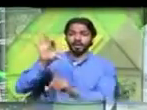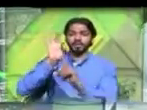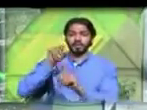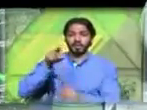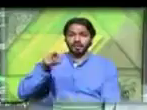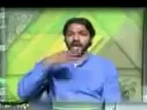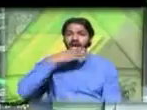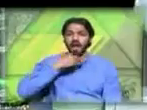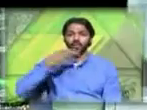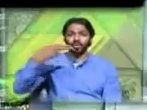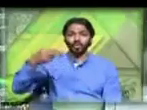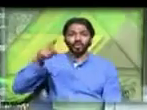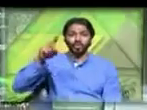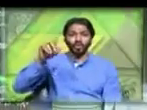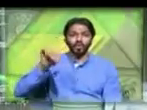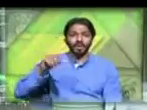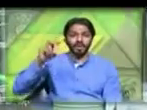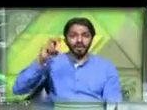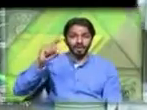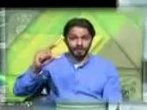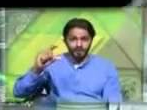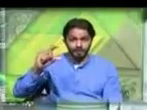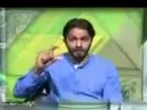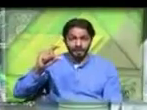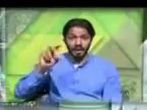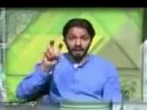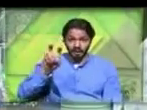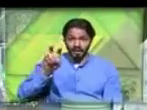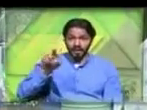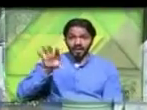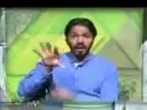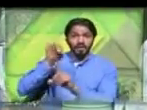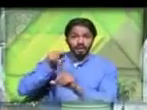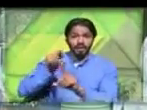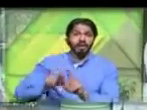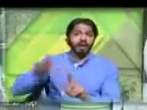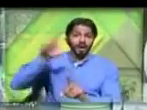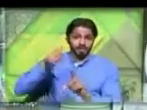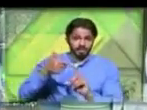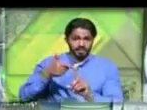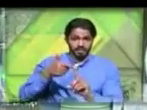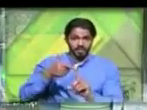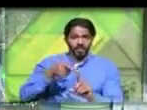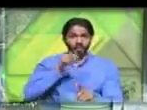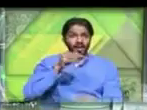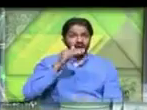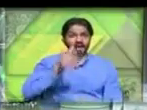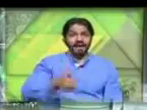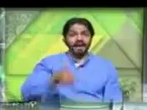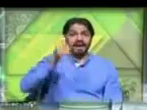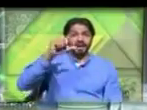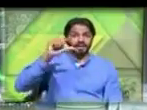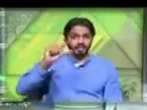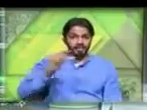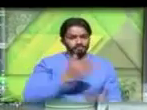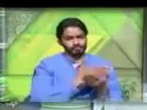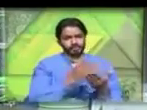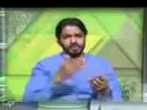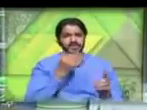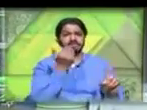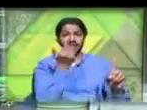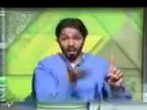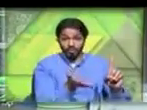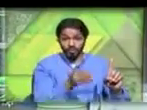لأبي عبيدة. يعني تواضع الصحابة وتجرد الصحابة وتقديمهم مصلحة هذا الدين